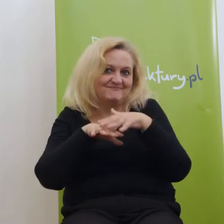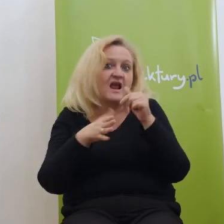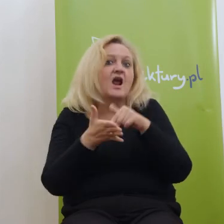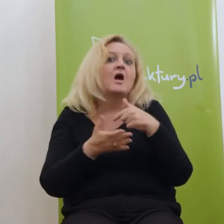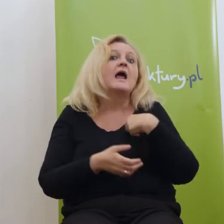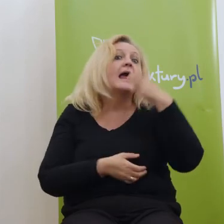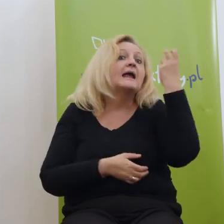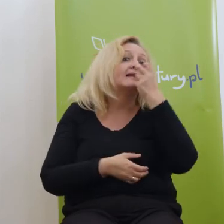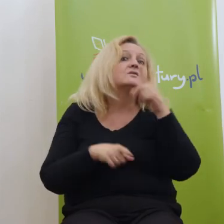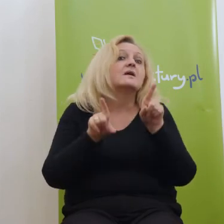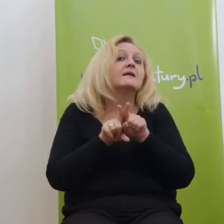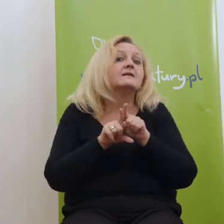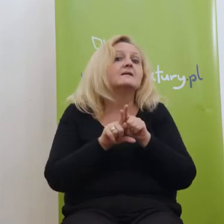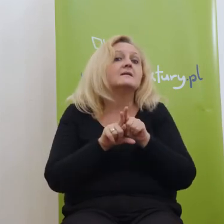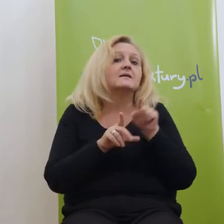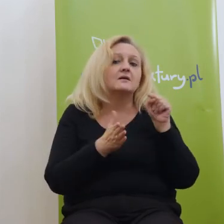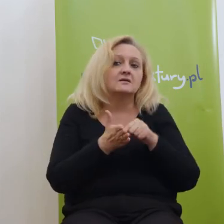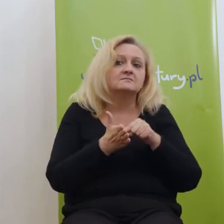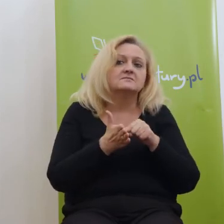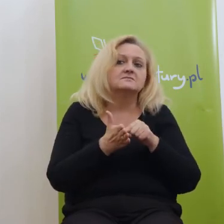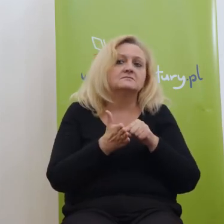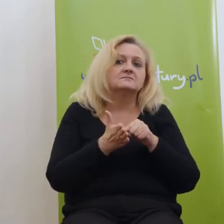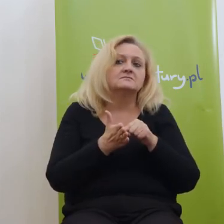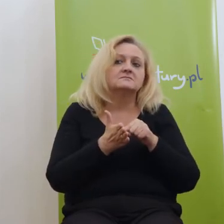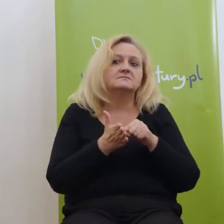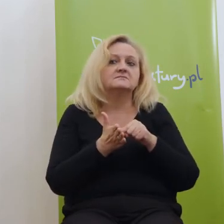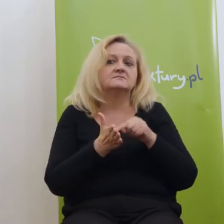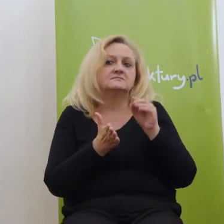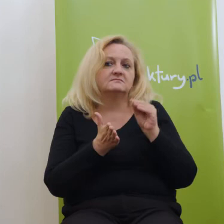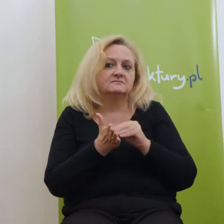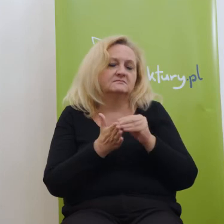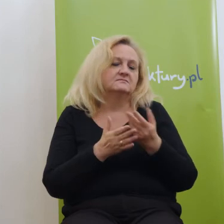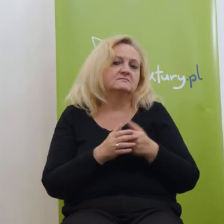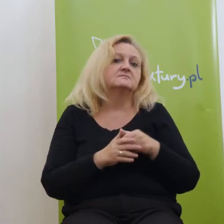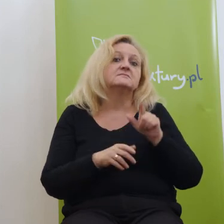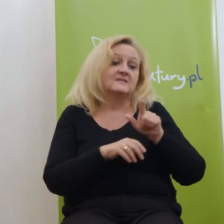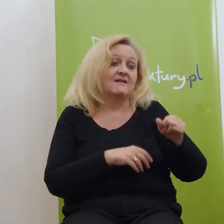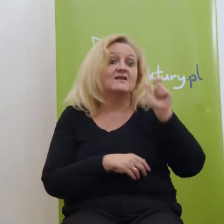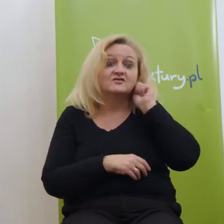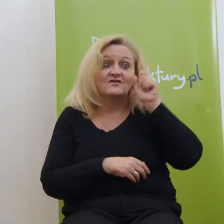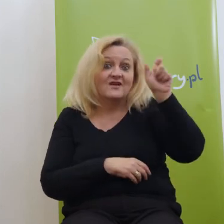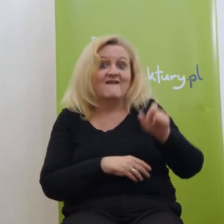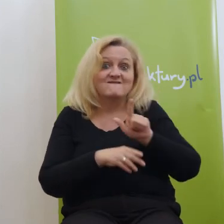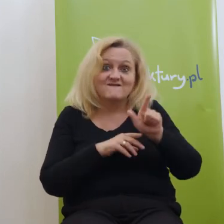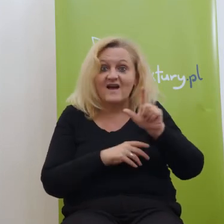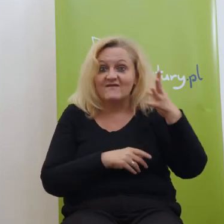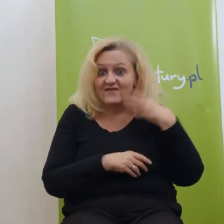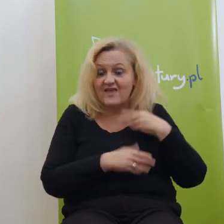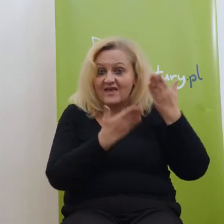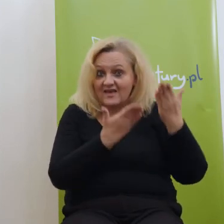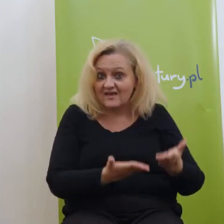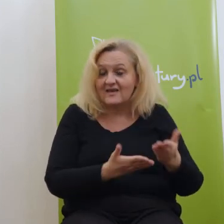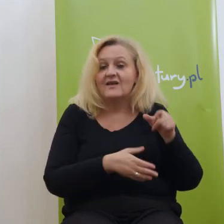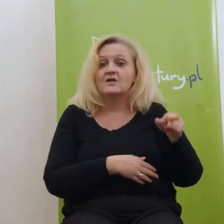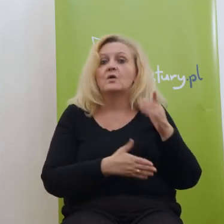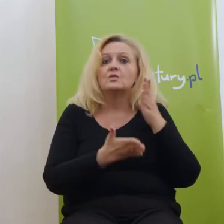I interesuje mnie właśnie ich styk. Dlatego ta bohaterka tego Konkola jest jednocześnie 12-letnią dziewczynką,